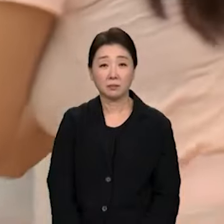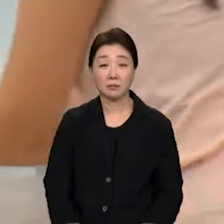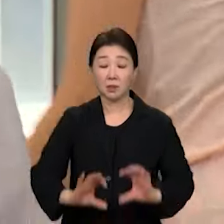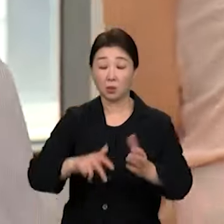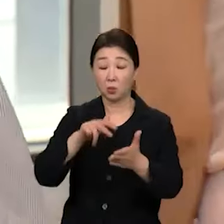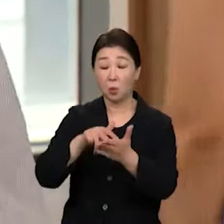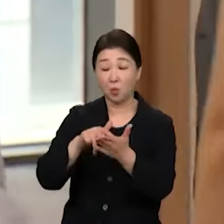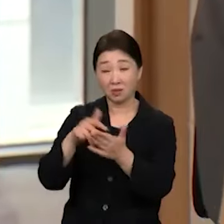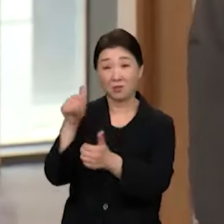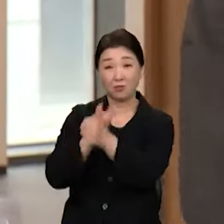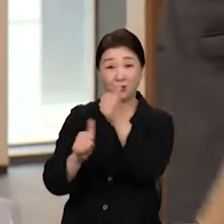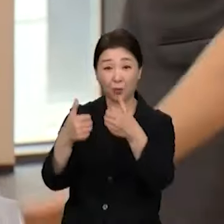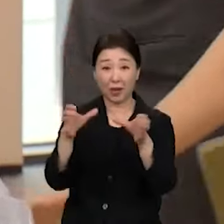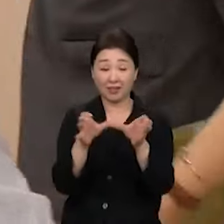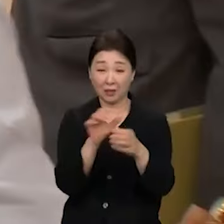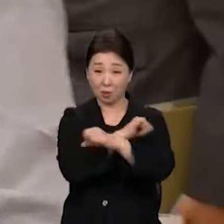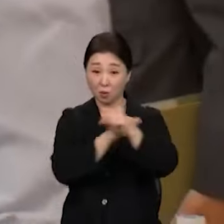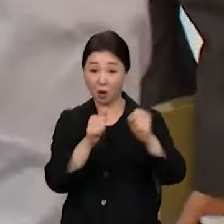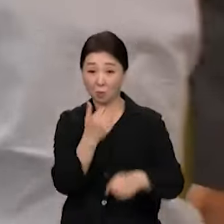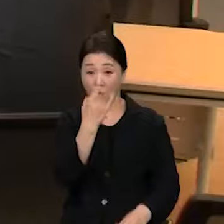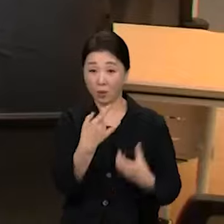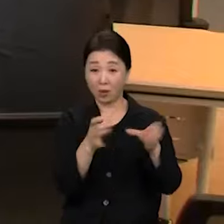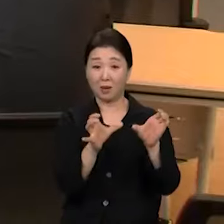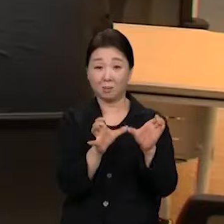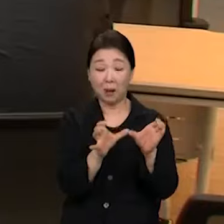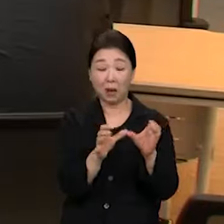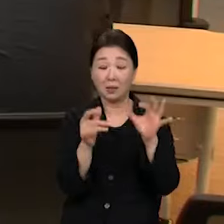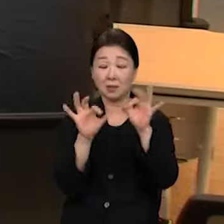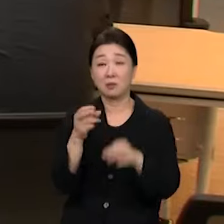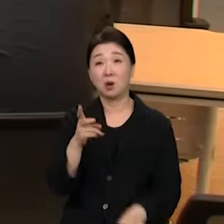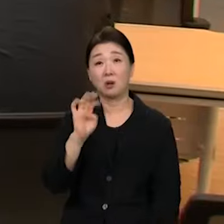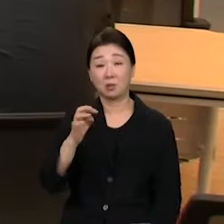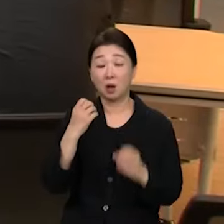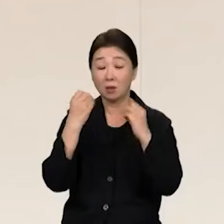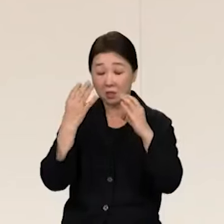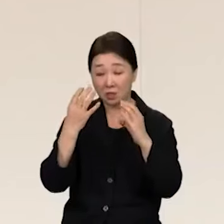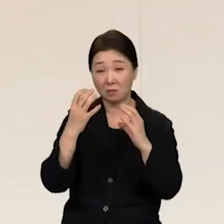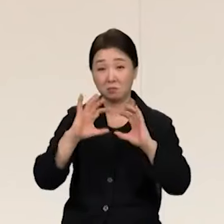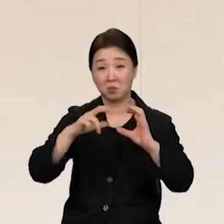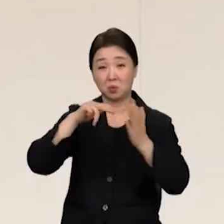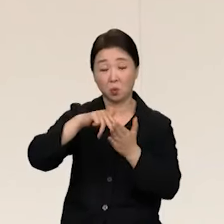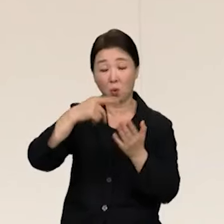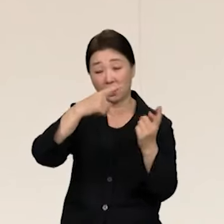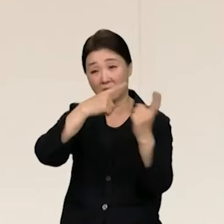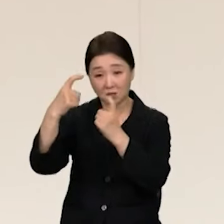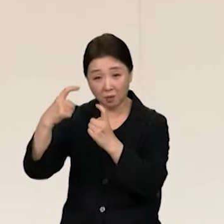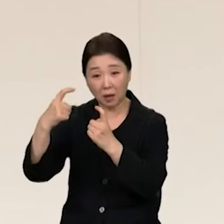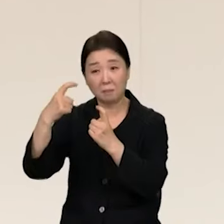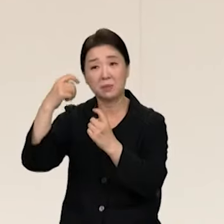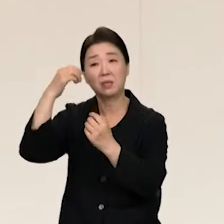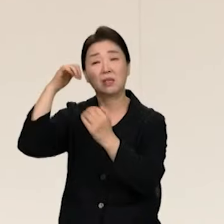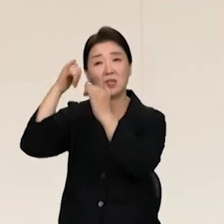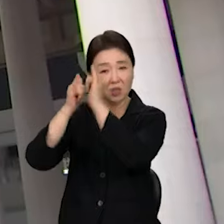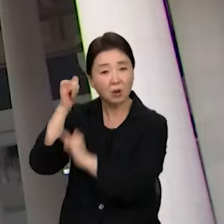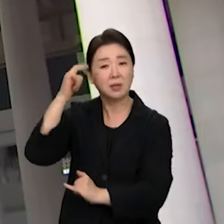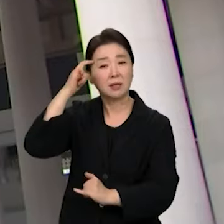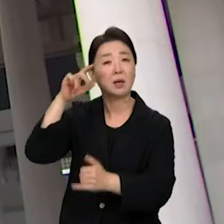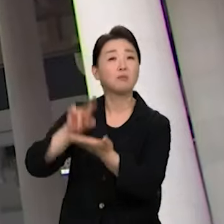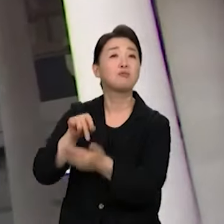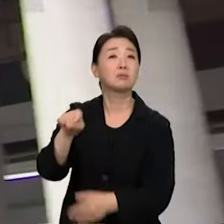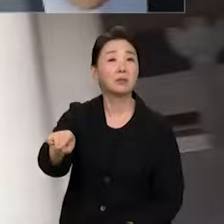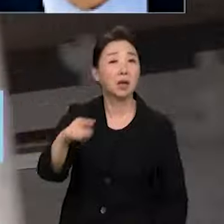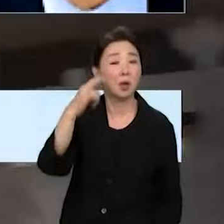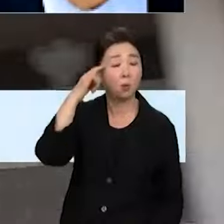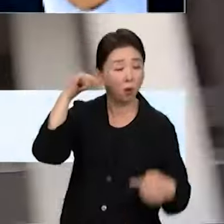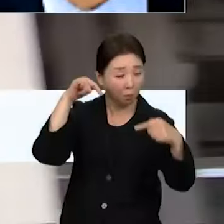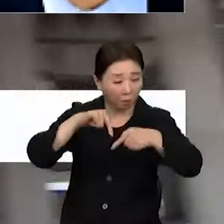독립운동가 후손단체인 광복회는 김형석 신임 독립기념관장의 역사관에 문제가 있다고 주장했습니다. 김 관장이